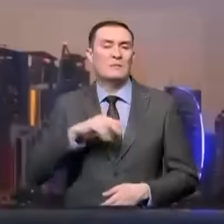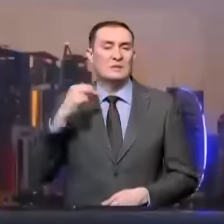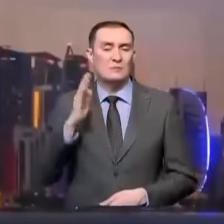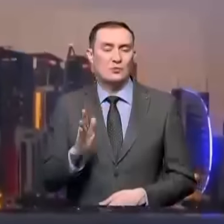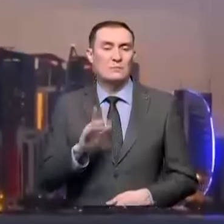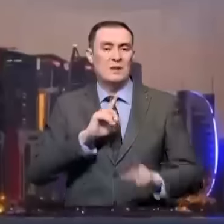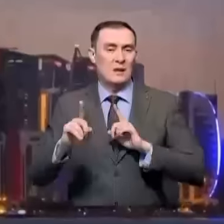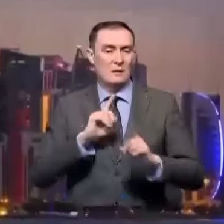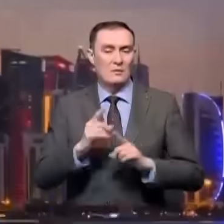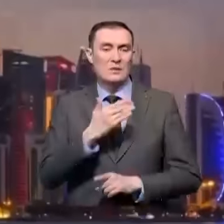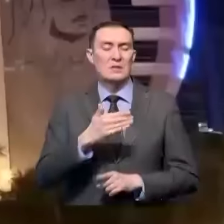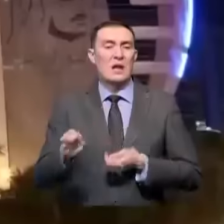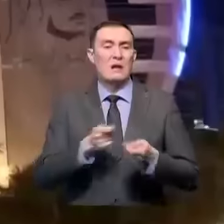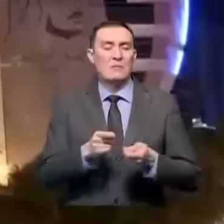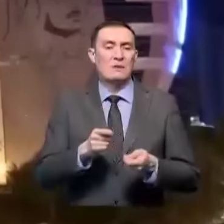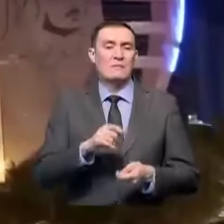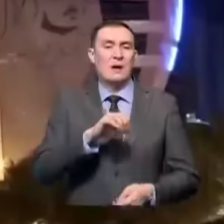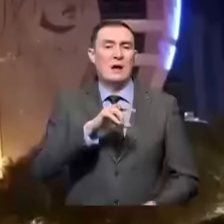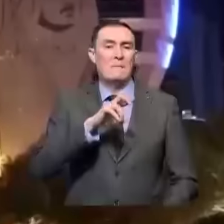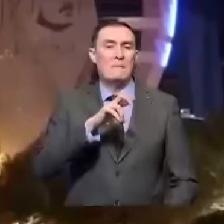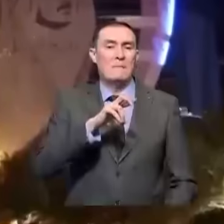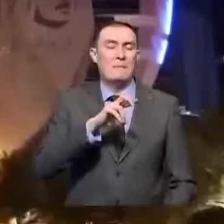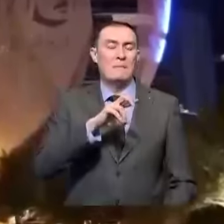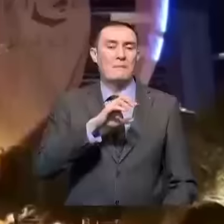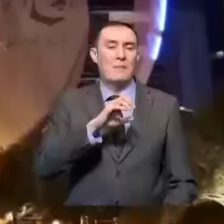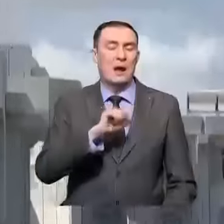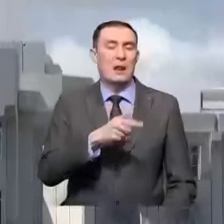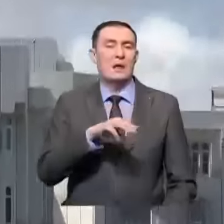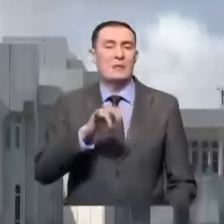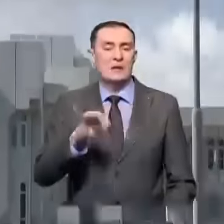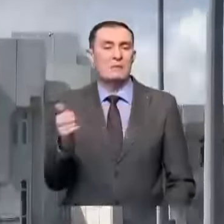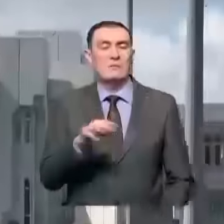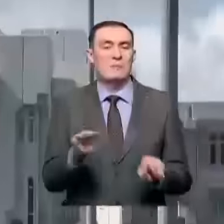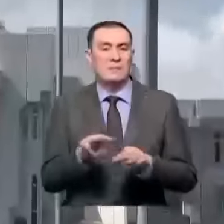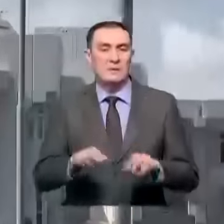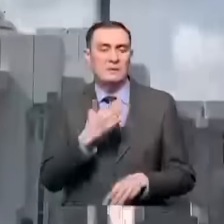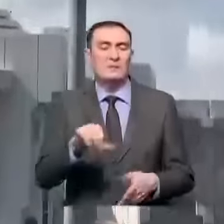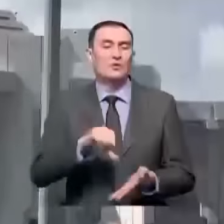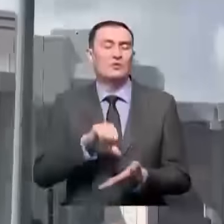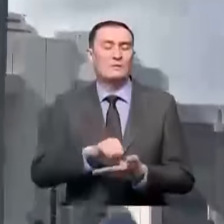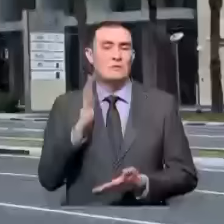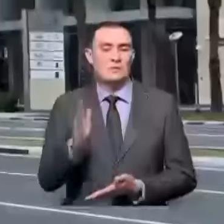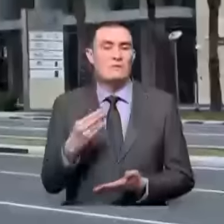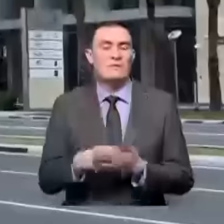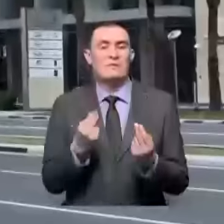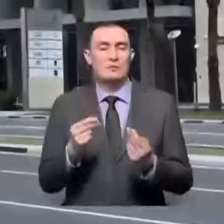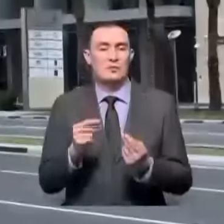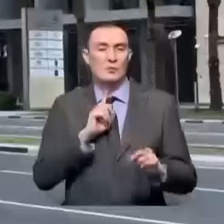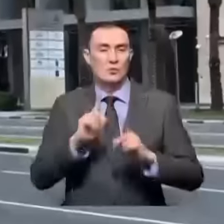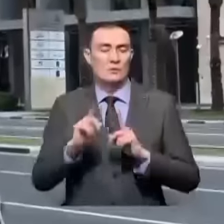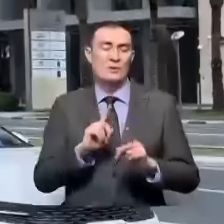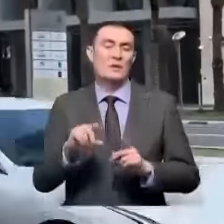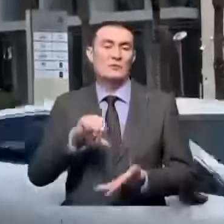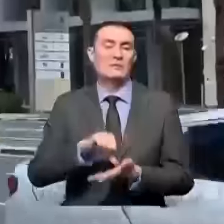Токаев проведет переговоры с эмиром-шейхом Тамимом бен Хамадом Аль-Тани и премьер-министром страны, а также также примет участие в инвестиционном круглом